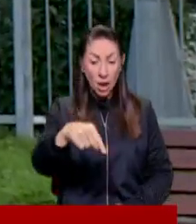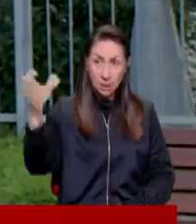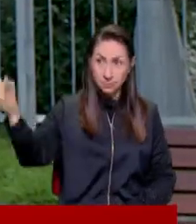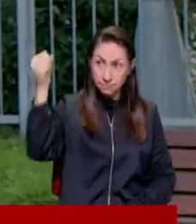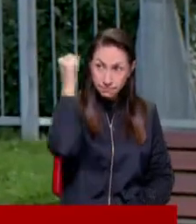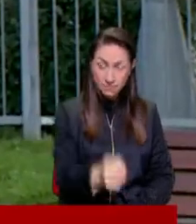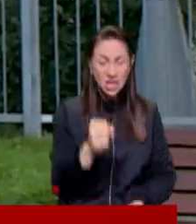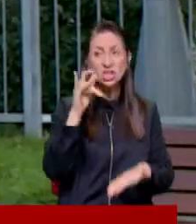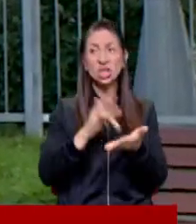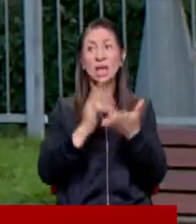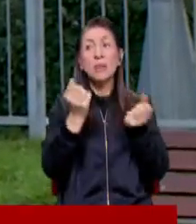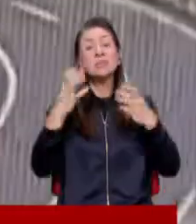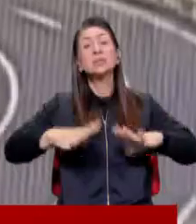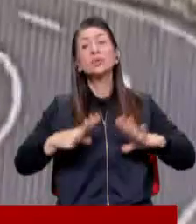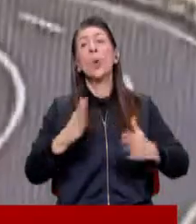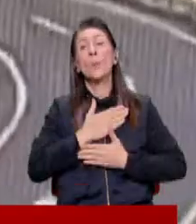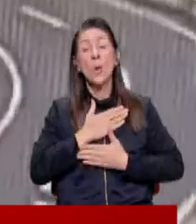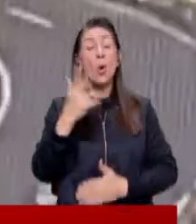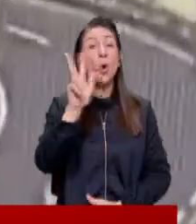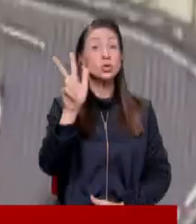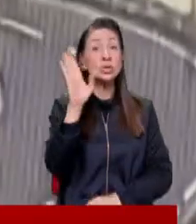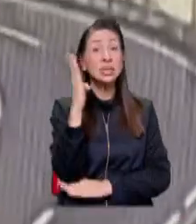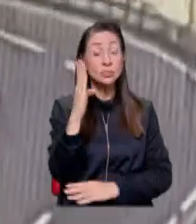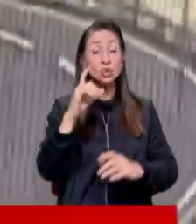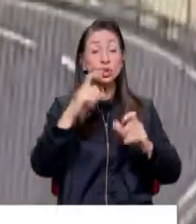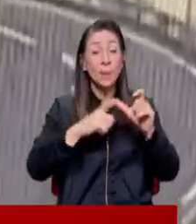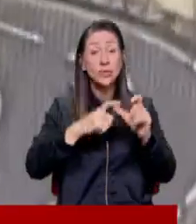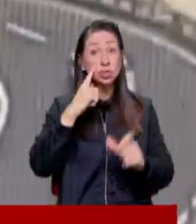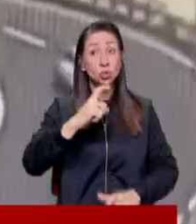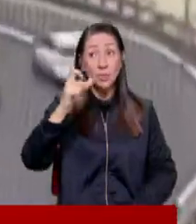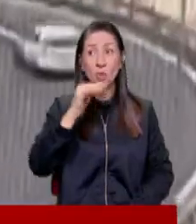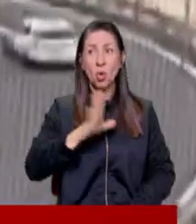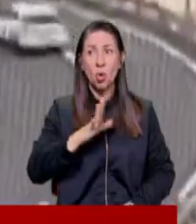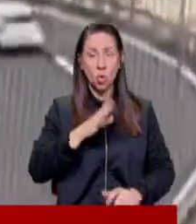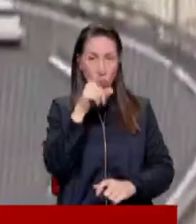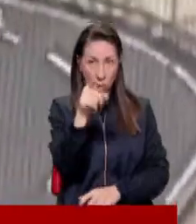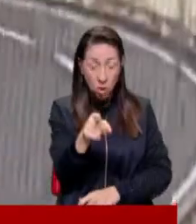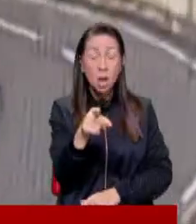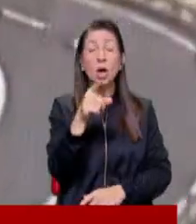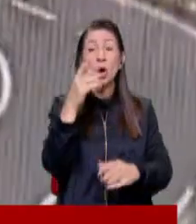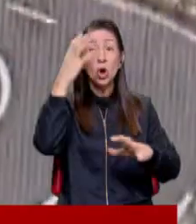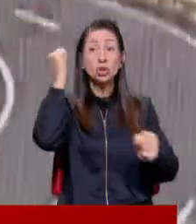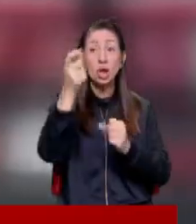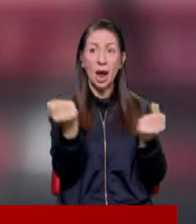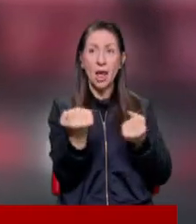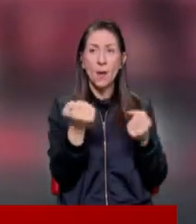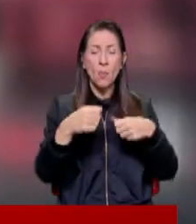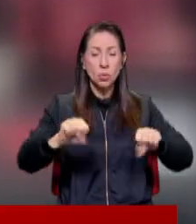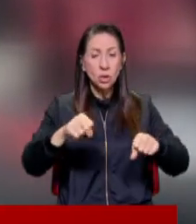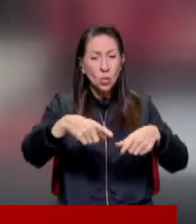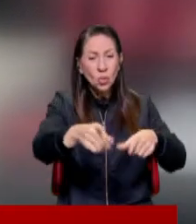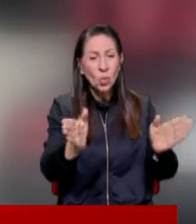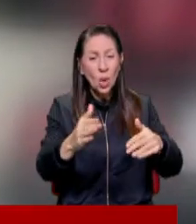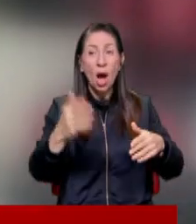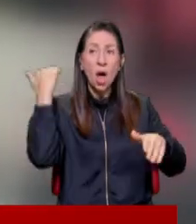getirip cezalandırılmasını istiyorum. 30 Kasım'da Somali Cumhurbaşkanı'nın oğlu Muhammed Hasan Şeyh Mahmut konsolosluk aracıyla motosikletli